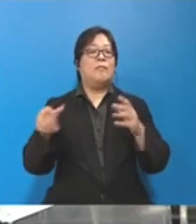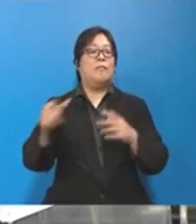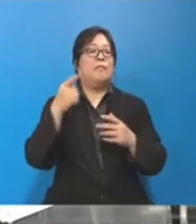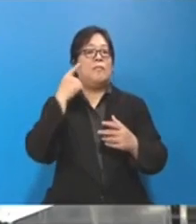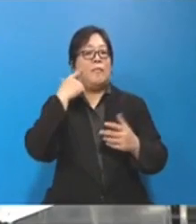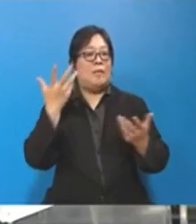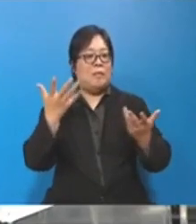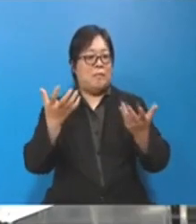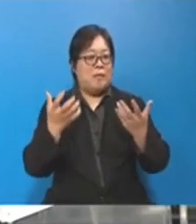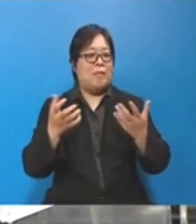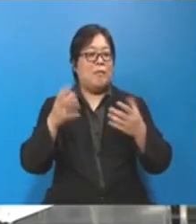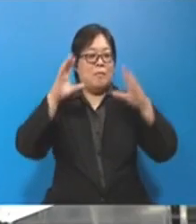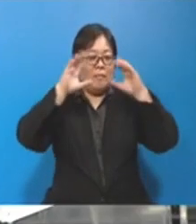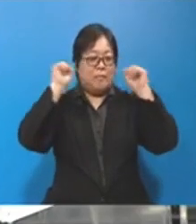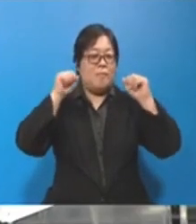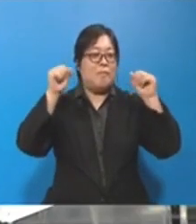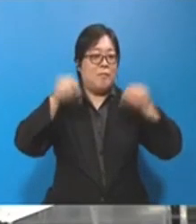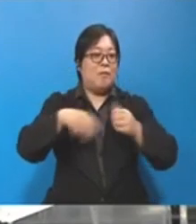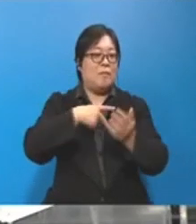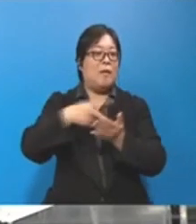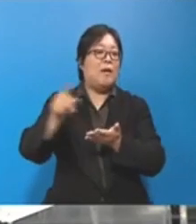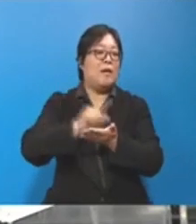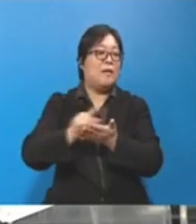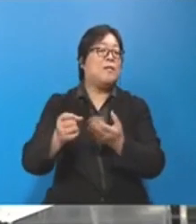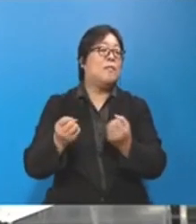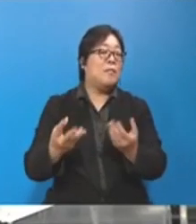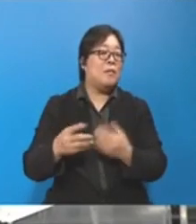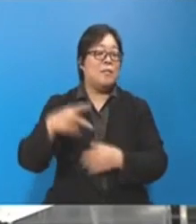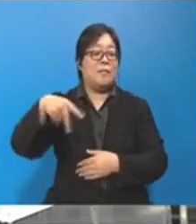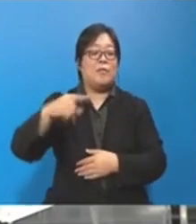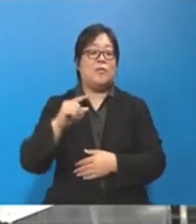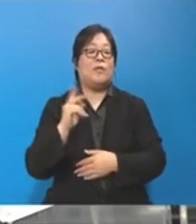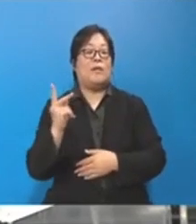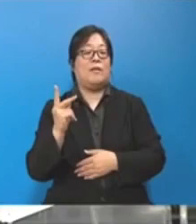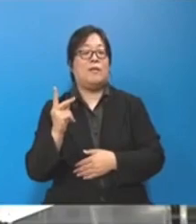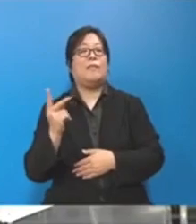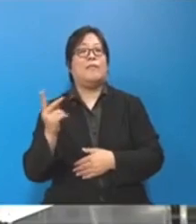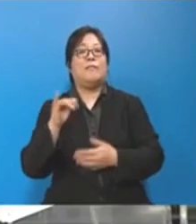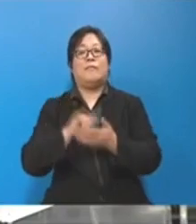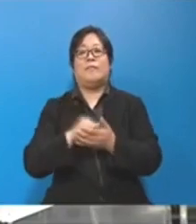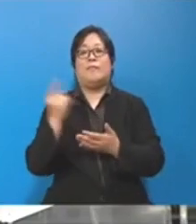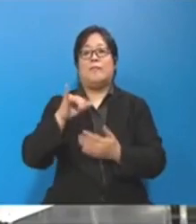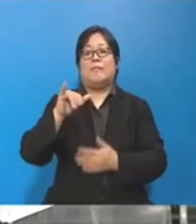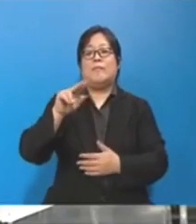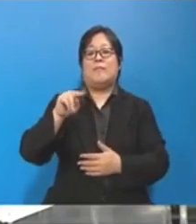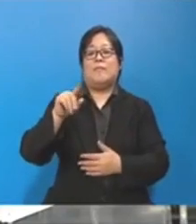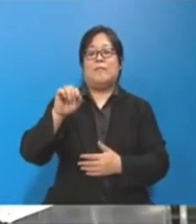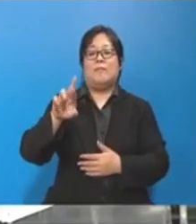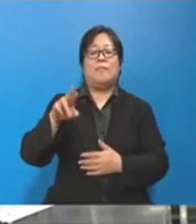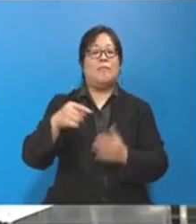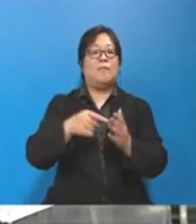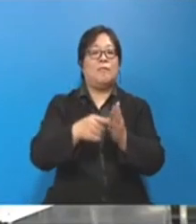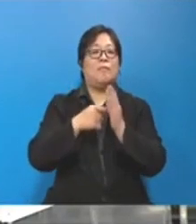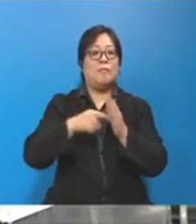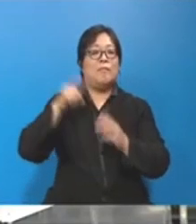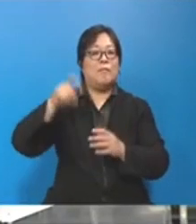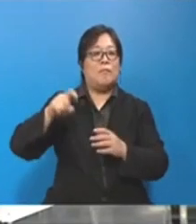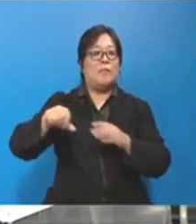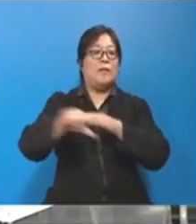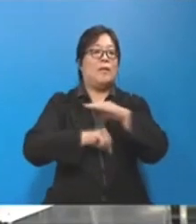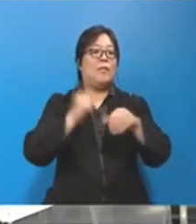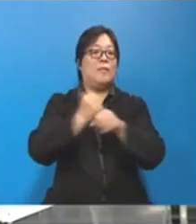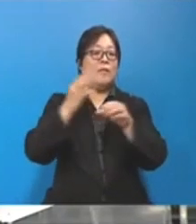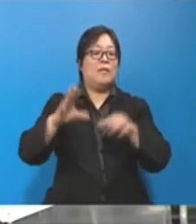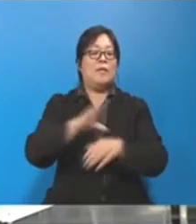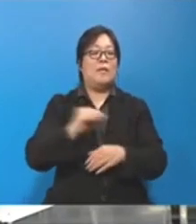Put kemampuan majikan untuk membayar gaji biji ke adalah sebagai indikator bagi menentukan keperluan asap pekerja